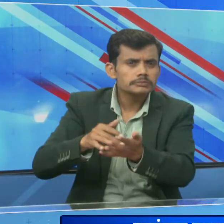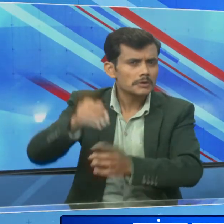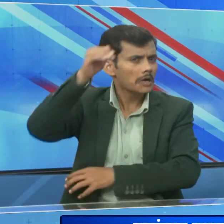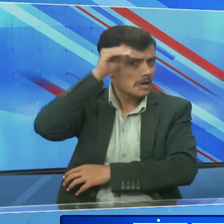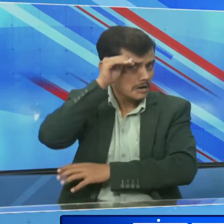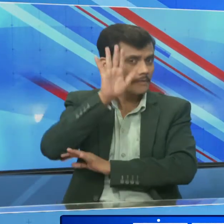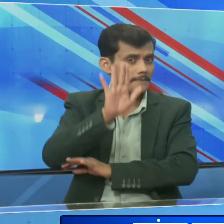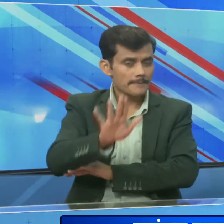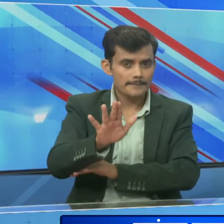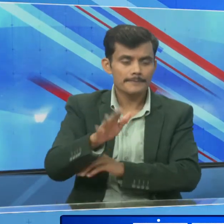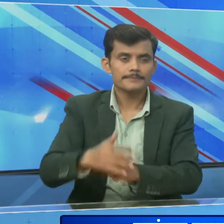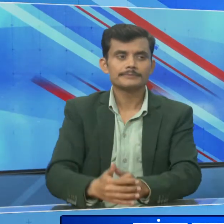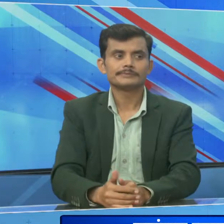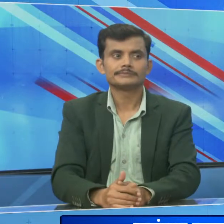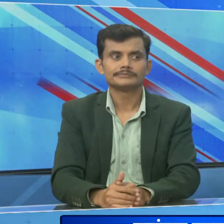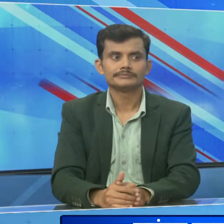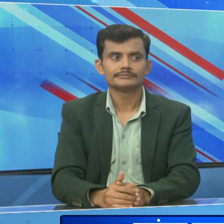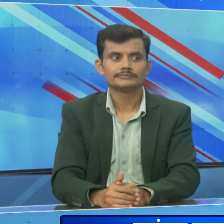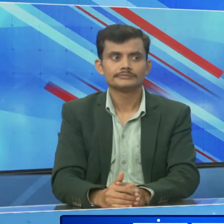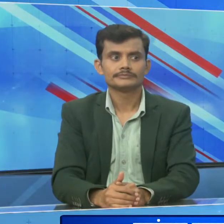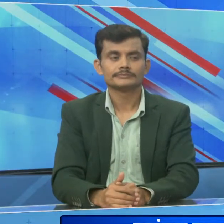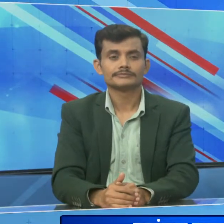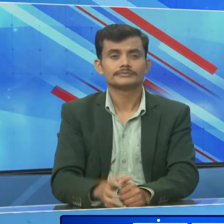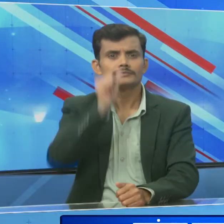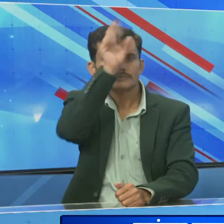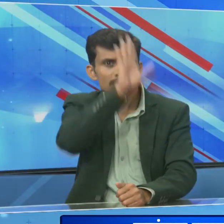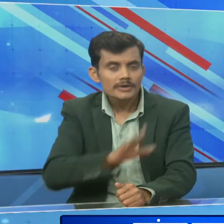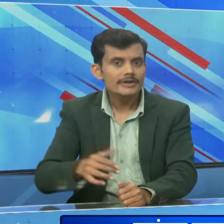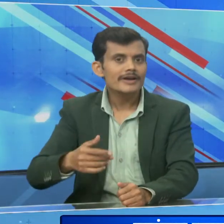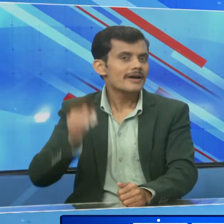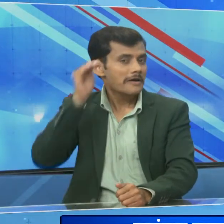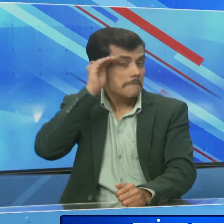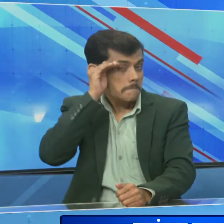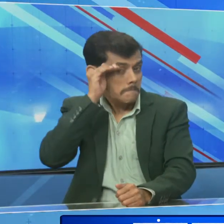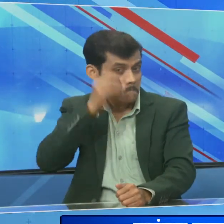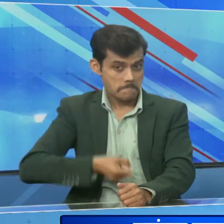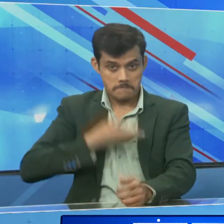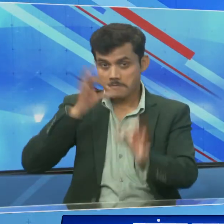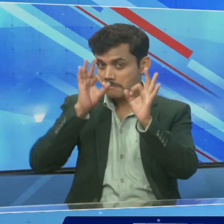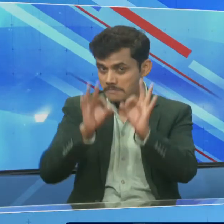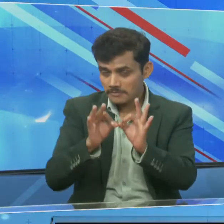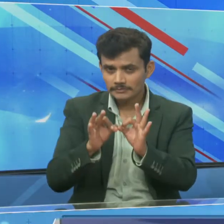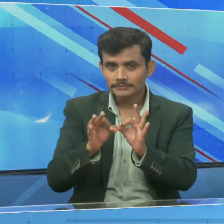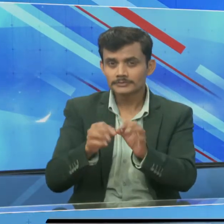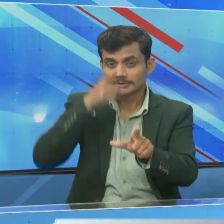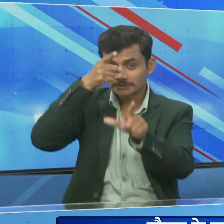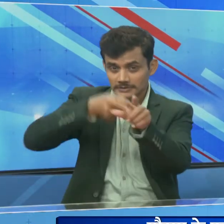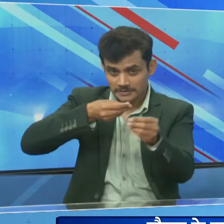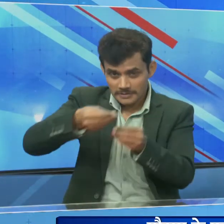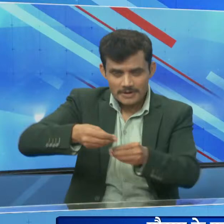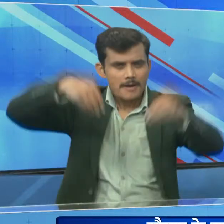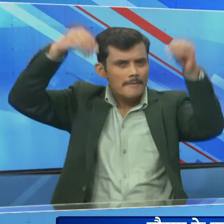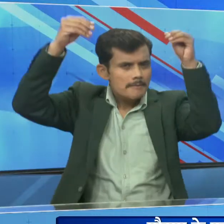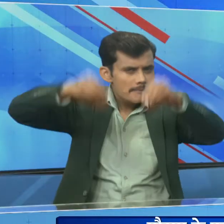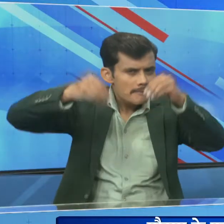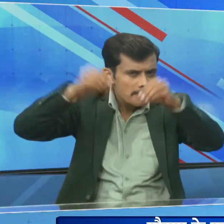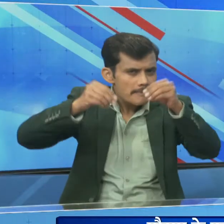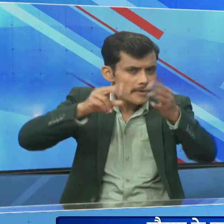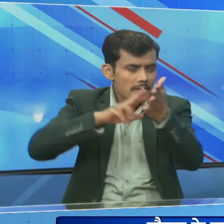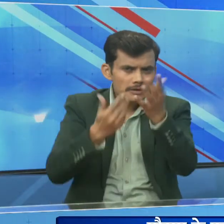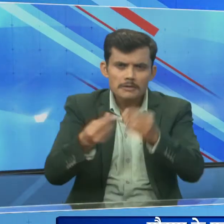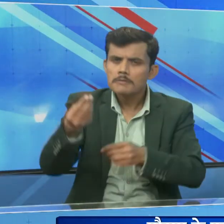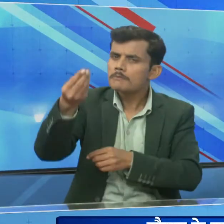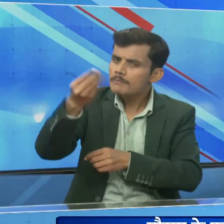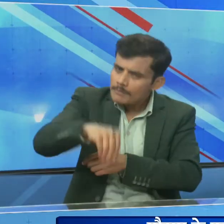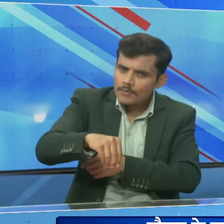है। देश के लिए खुशखबरी है कि इस साल सामान्यतः जितनी बारिश होता है इससे ज़्यादा बारिश होने